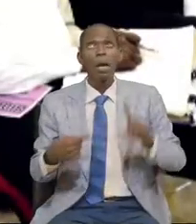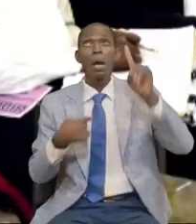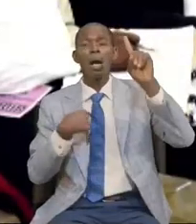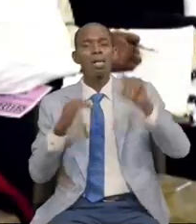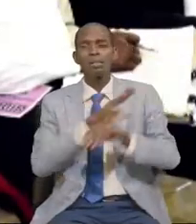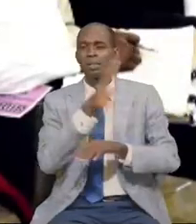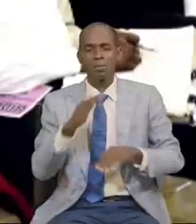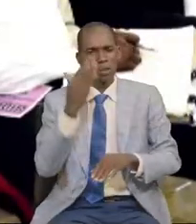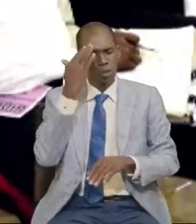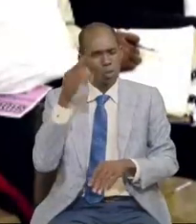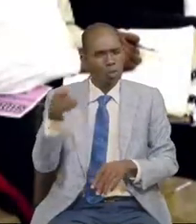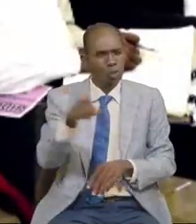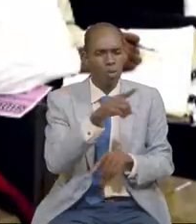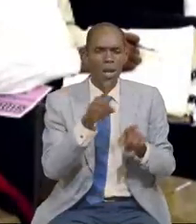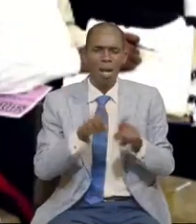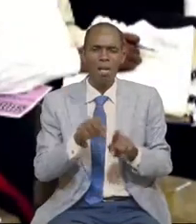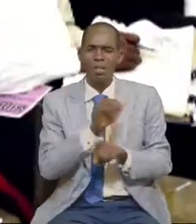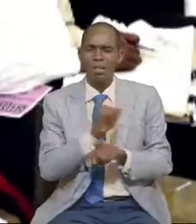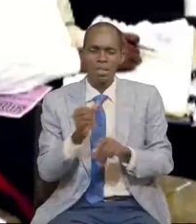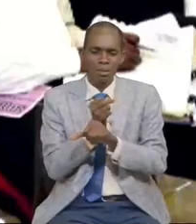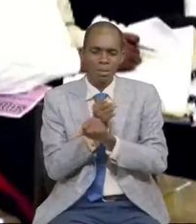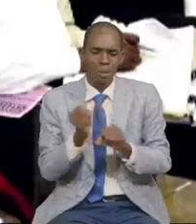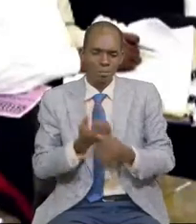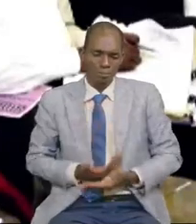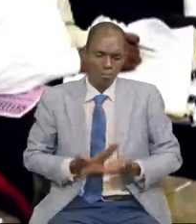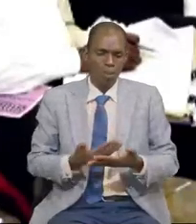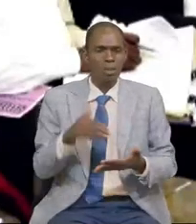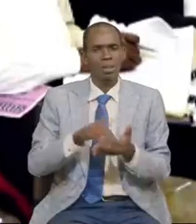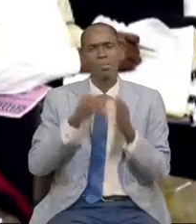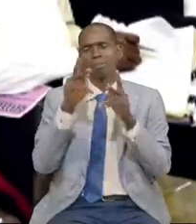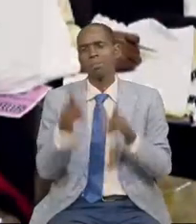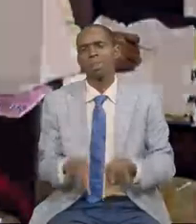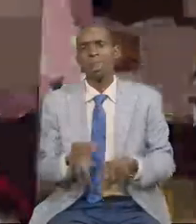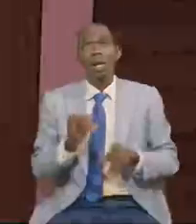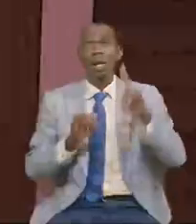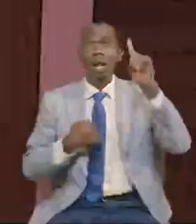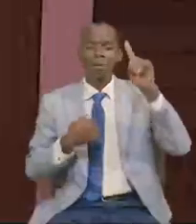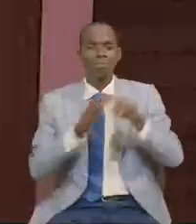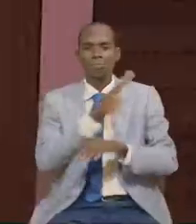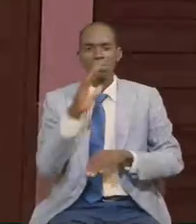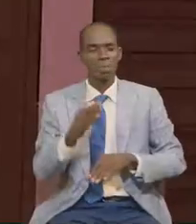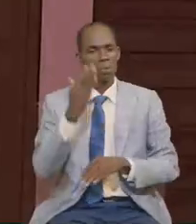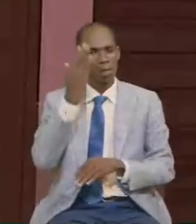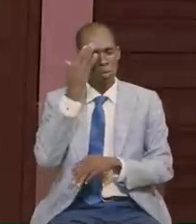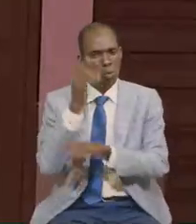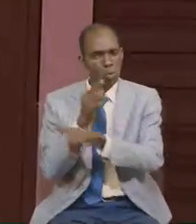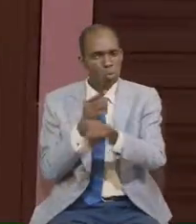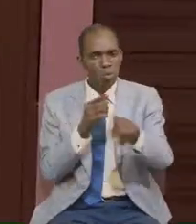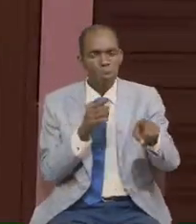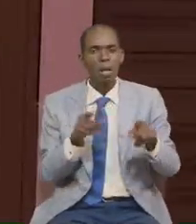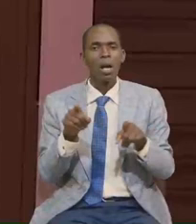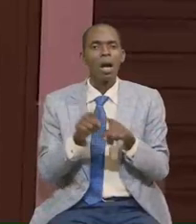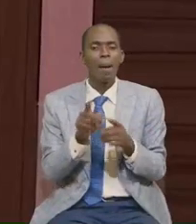que enfant de Dieu né de nouveau. Je ne vous ai jamais connu comme faisant partie du